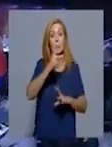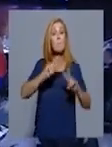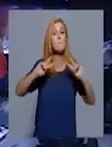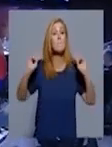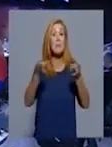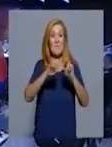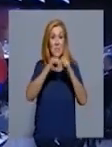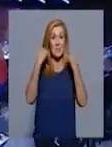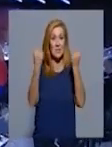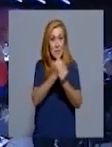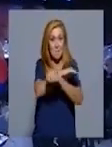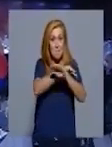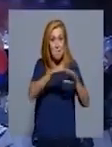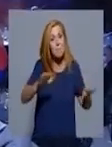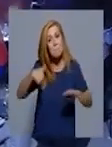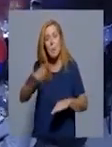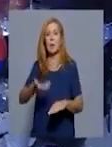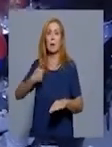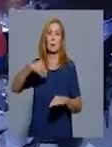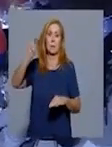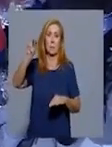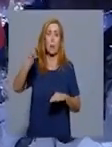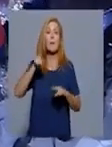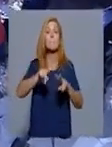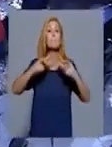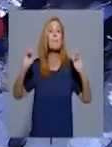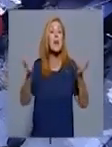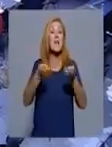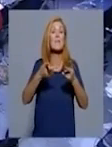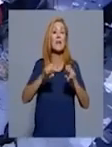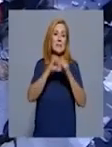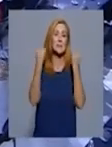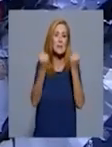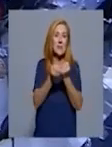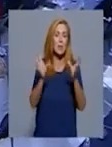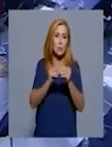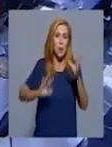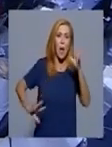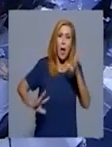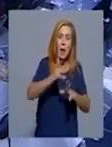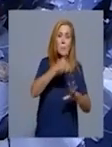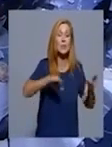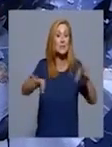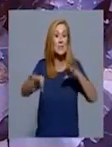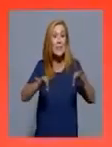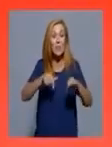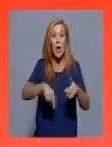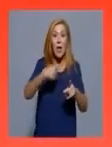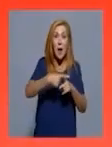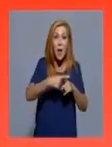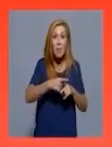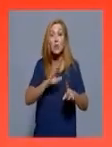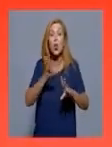Περιφερειακού Συνεδρίου. Και περιφερειακά συνέδρια για την αναπτυξιακή προοπτική, για τον αναπτυξιακό σχεδιασμό της χώρας έγιναν σε